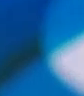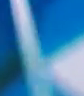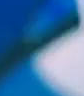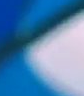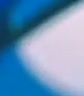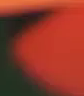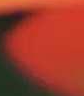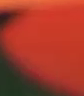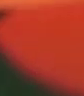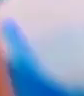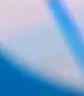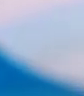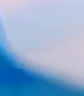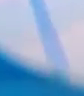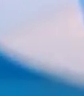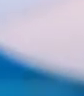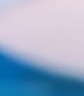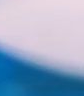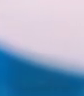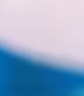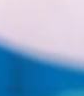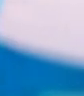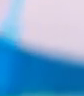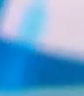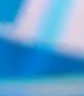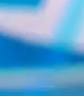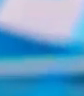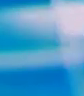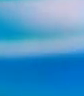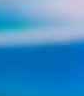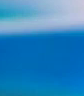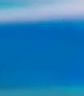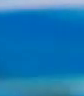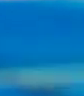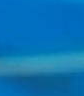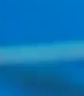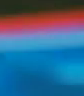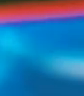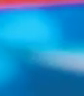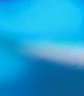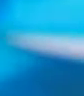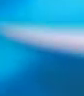Все то, что важно и нужно знать. Подписывайтесь, ставьте лайки, оставляйте комментарии и